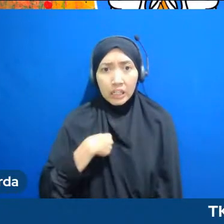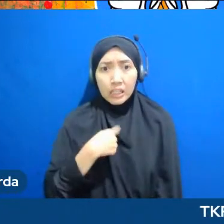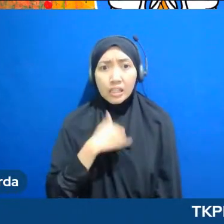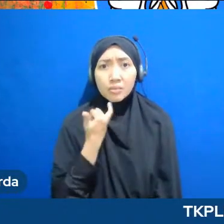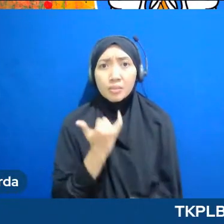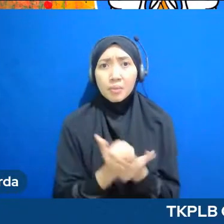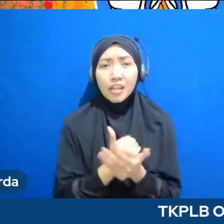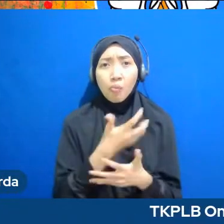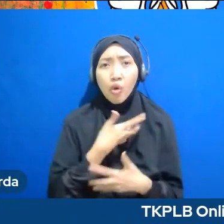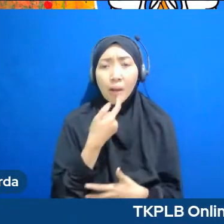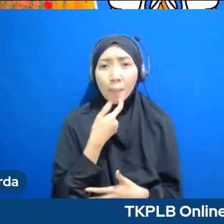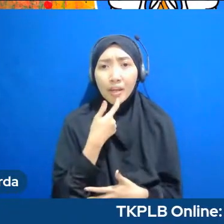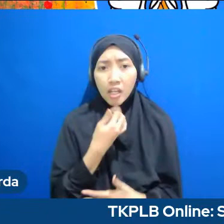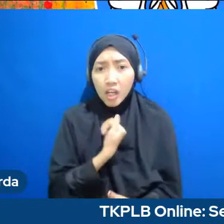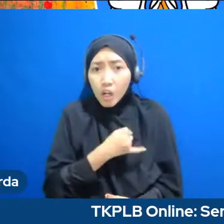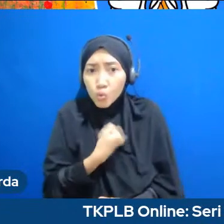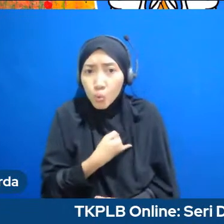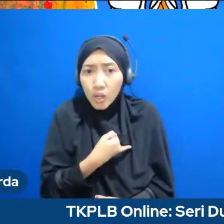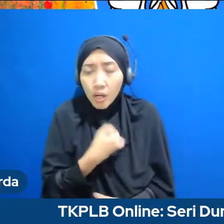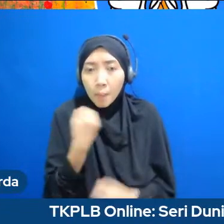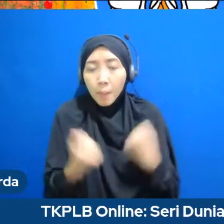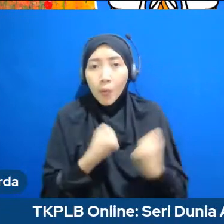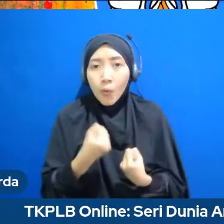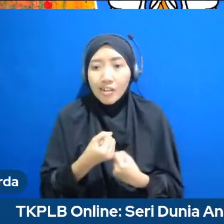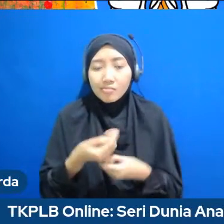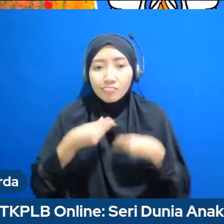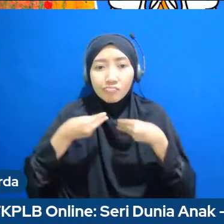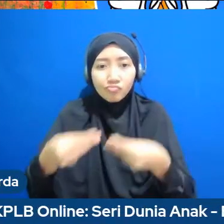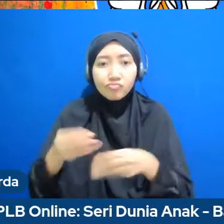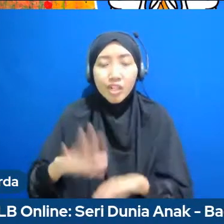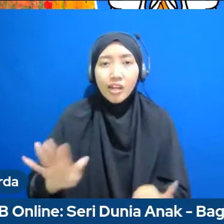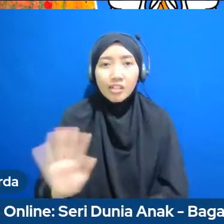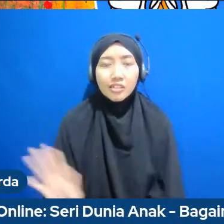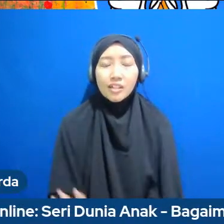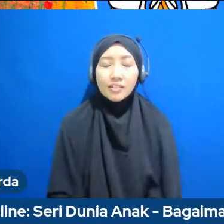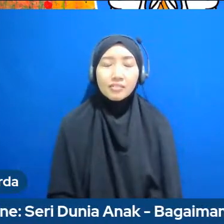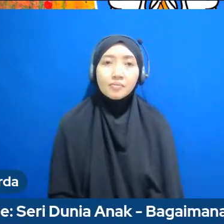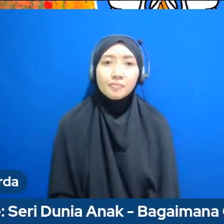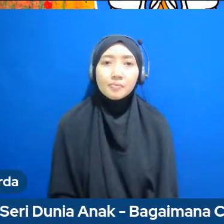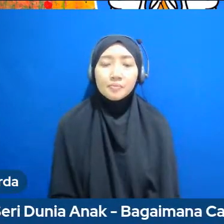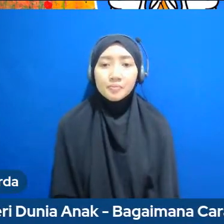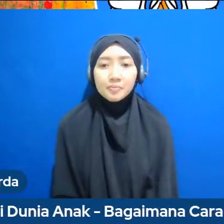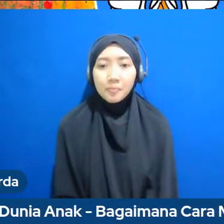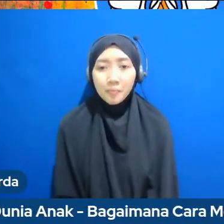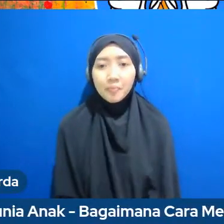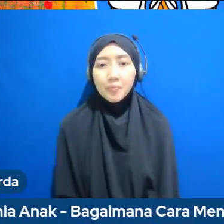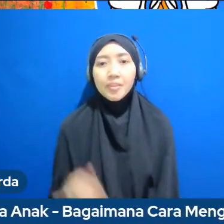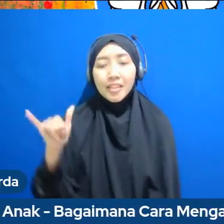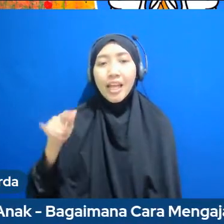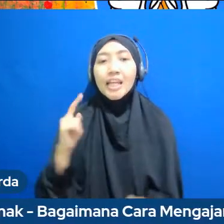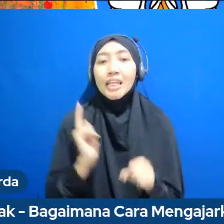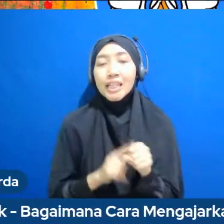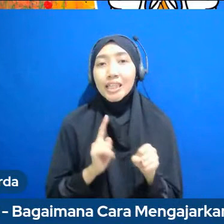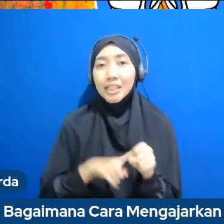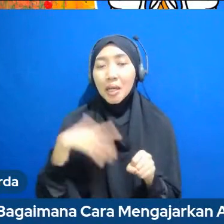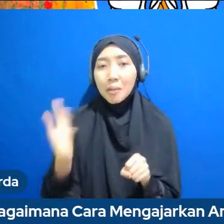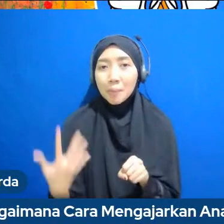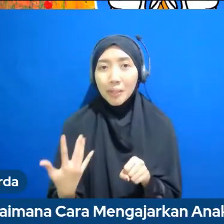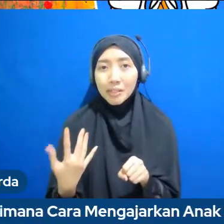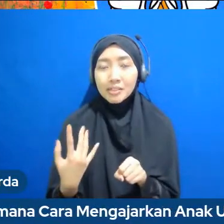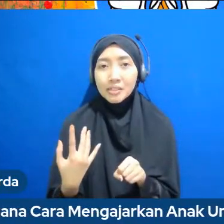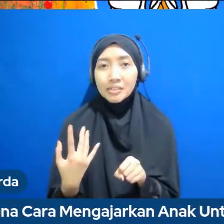sebenarnya. Kalau kita nggak suka, jangan lakukan itu pada anak-anak. Itu aja sih. Ya, dan berarti intinya adalah memang